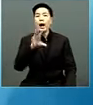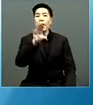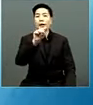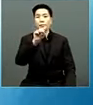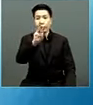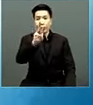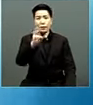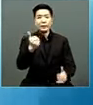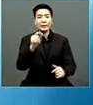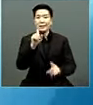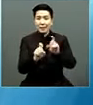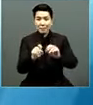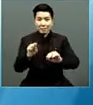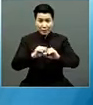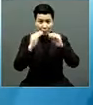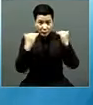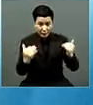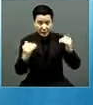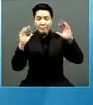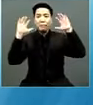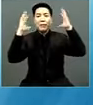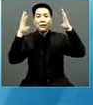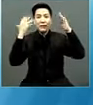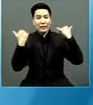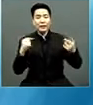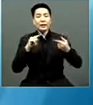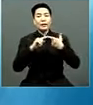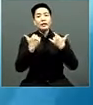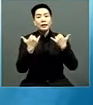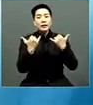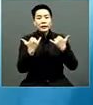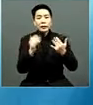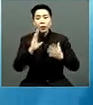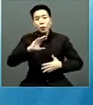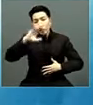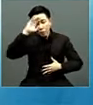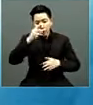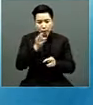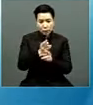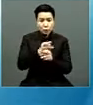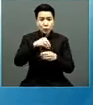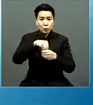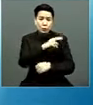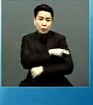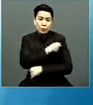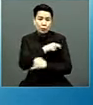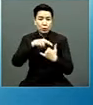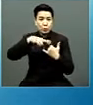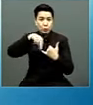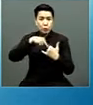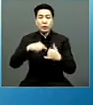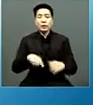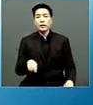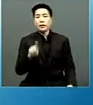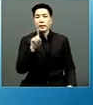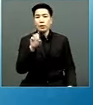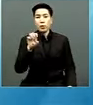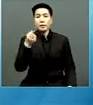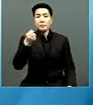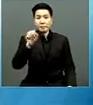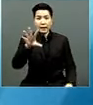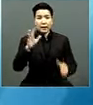ดีอีกวันหนึ่งที่ไม่มีการเสียชีวิตเพิ่มแล้วก็จำนวนของผู้ป่วยที่รักษาอยู่ยังอยู่ที่115ราย